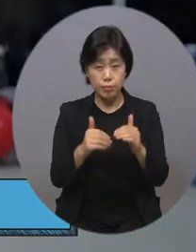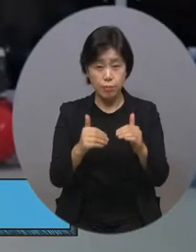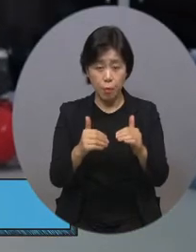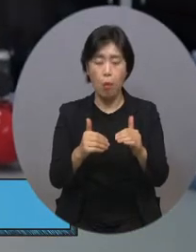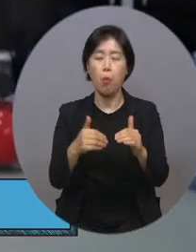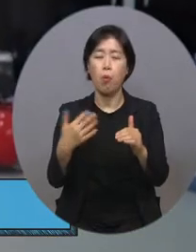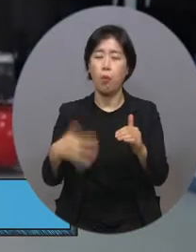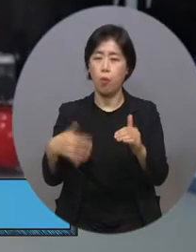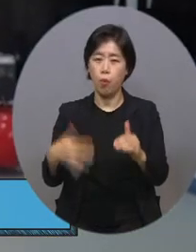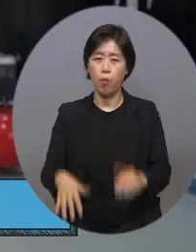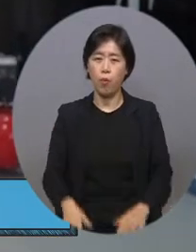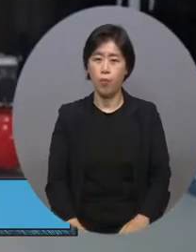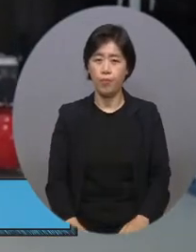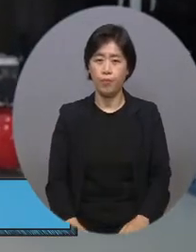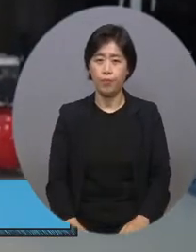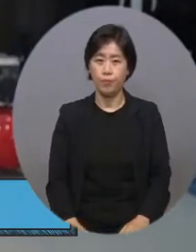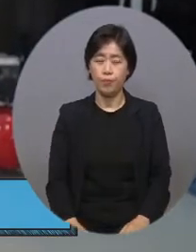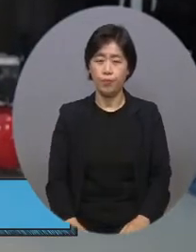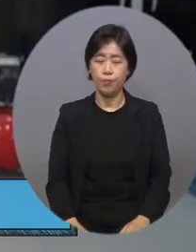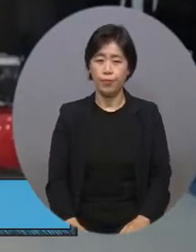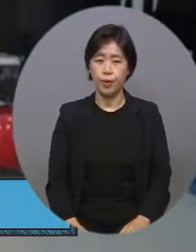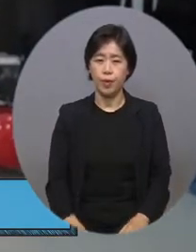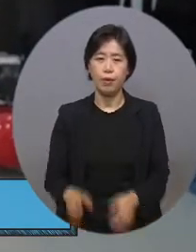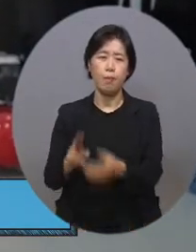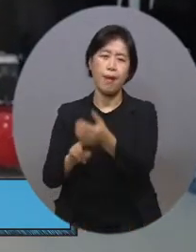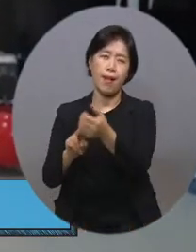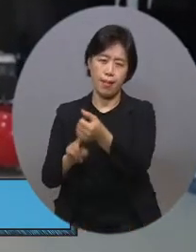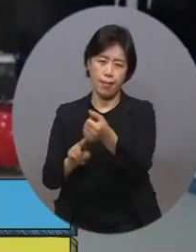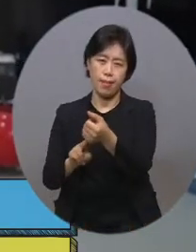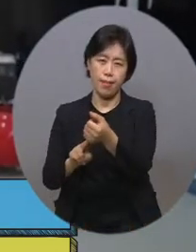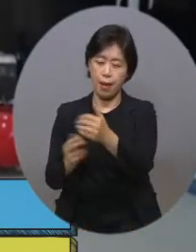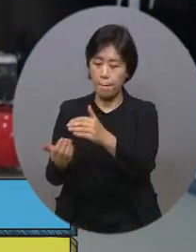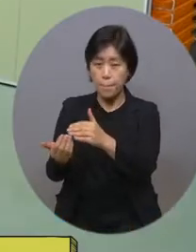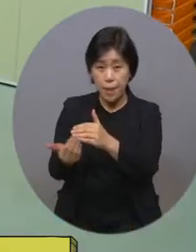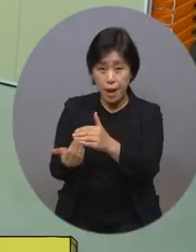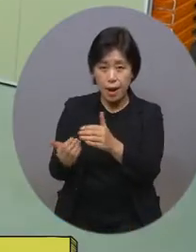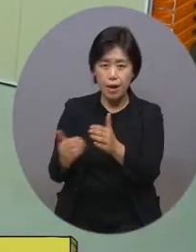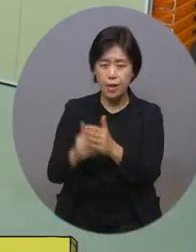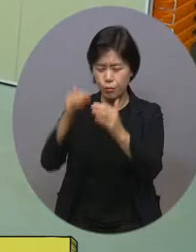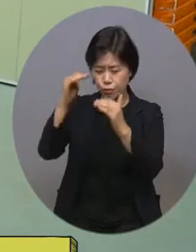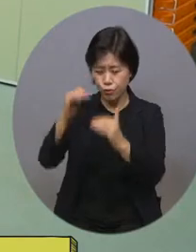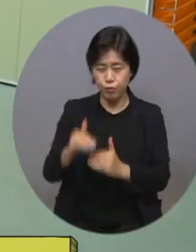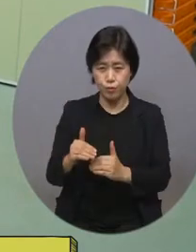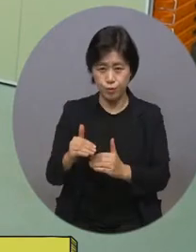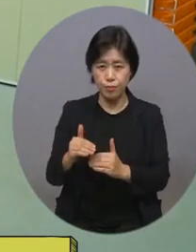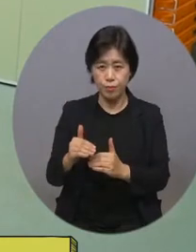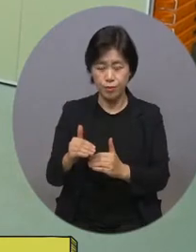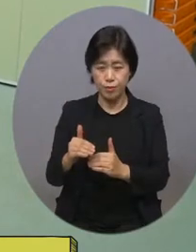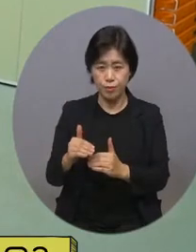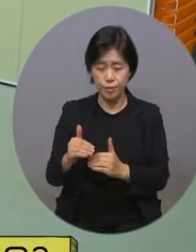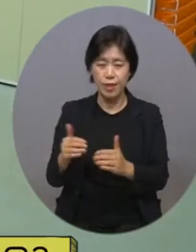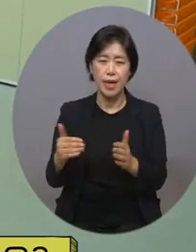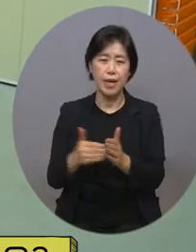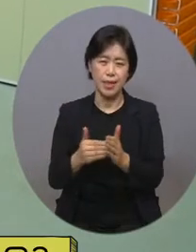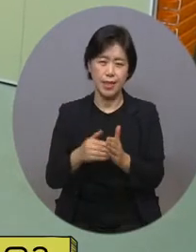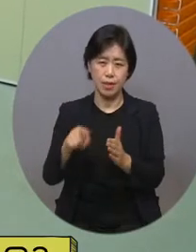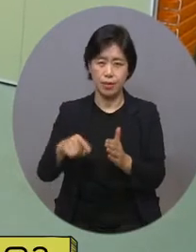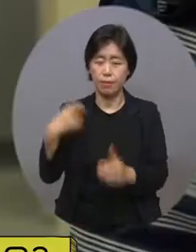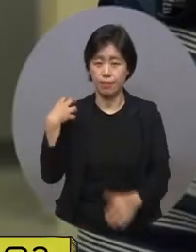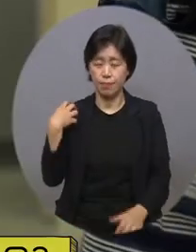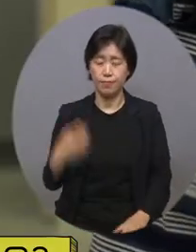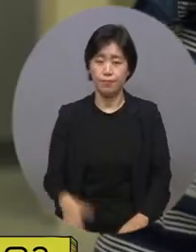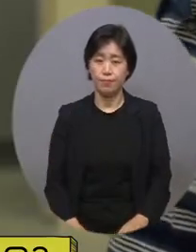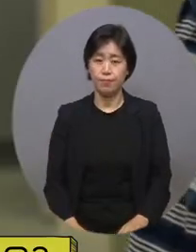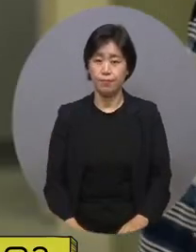그래서 최종적으로 상품으로 출하되기 네. 전 단계까지를 하는 겁니다. 그럼 상품으로 출하되기 전 네. 단계까지. 네. 그럼